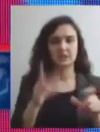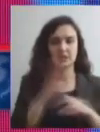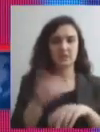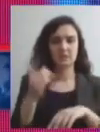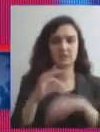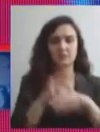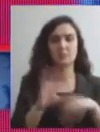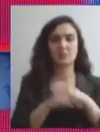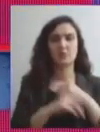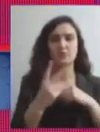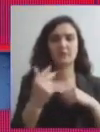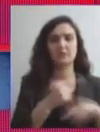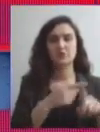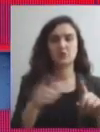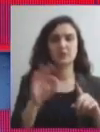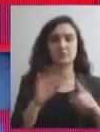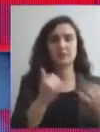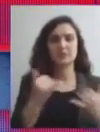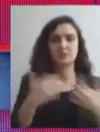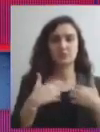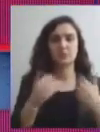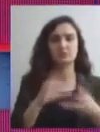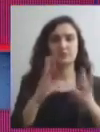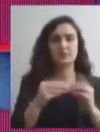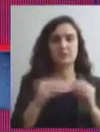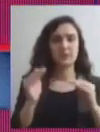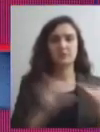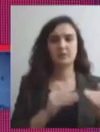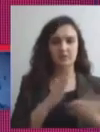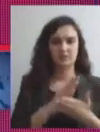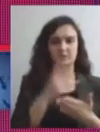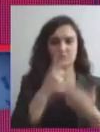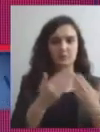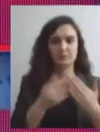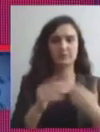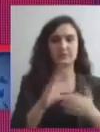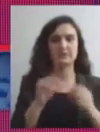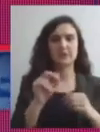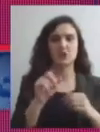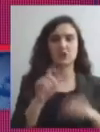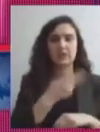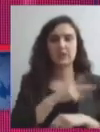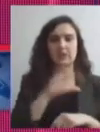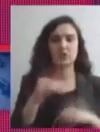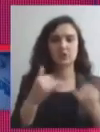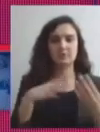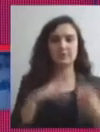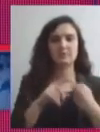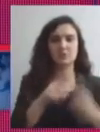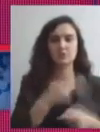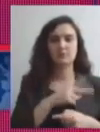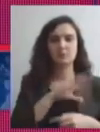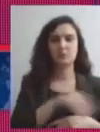ბოლო 2 კვირასთან შედარებით დღეს გამოჯანმრთელებულთა ყველაზე დაბალი მაჩვენებელია. საჩხერის კლინიკაში დაახლა უკვე თბილისის ინფექციურ